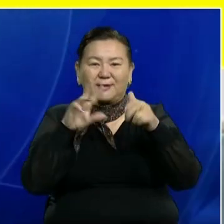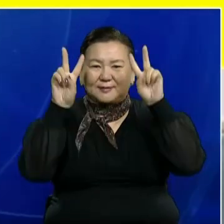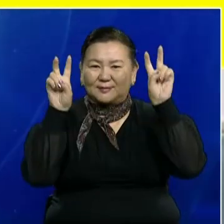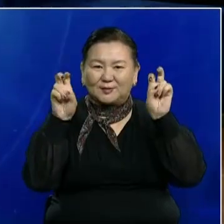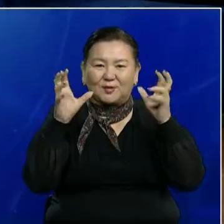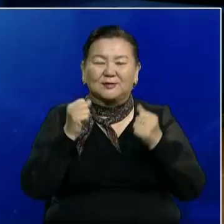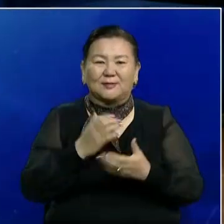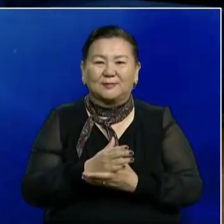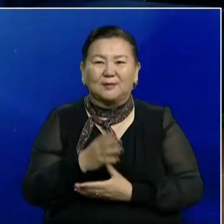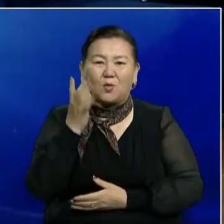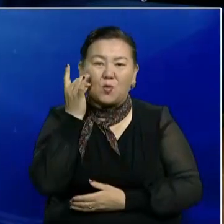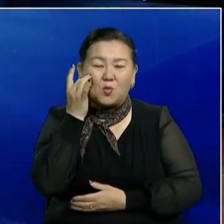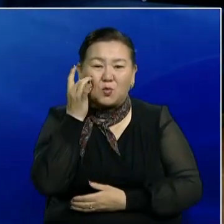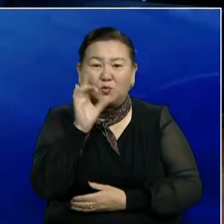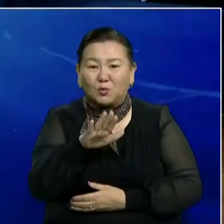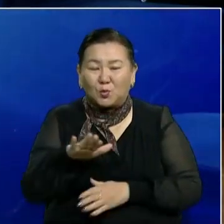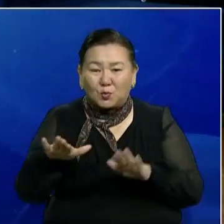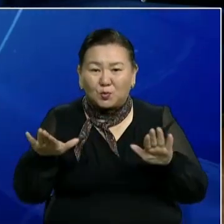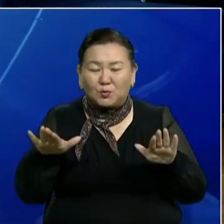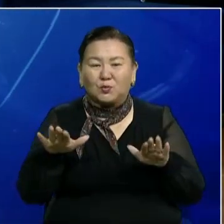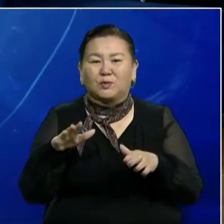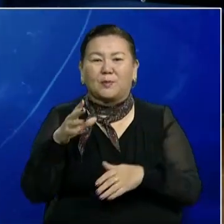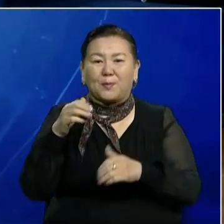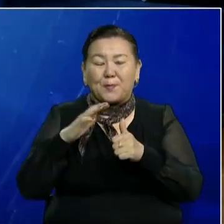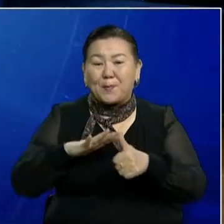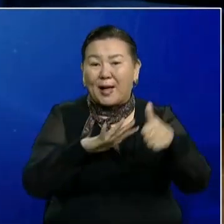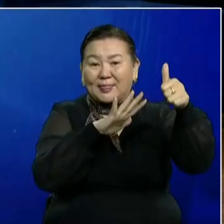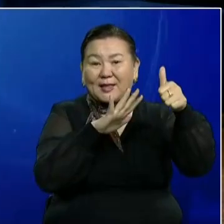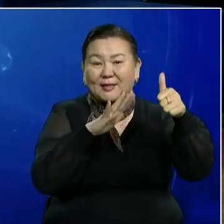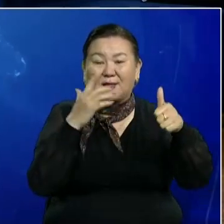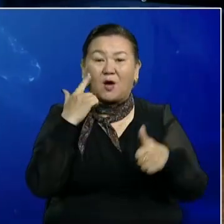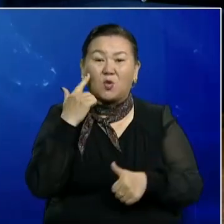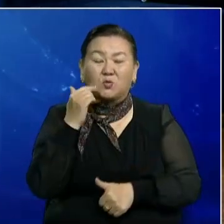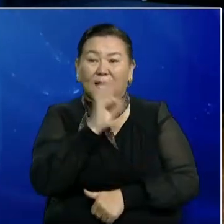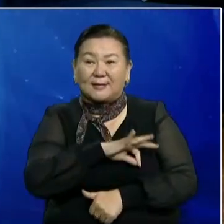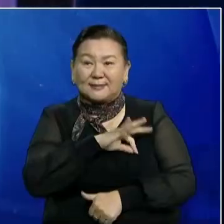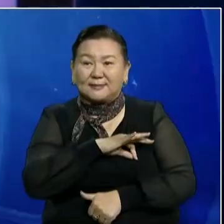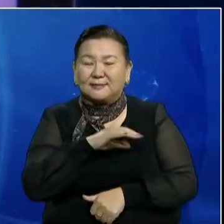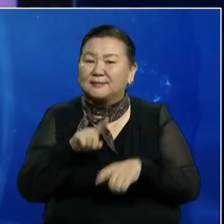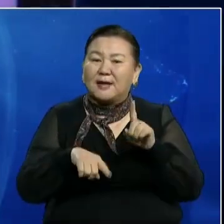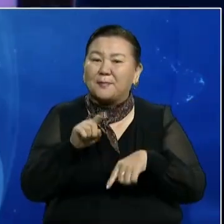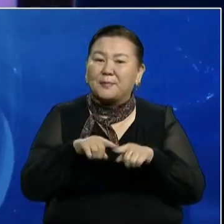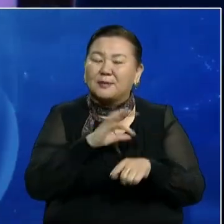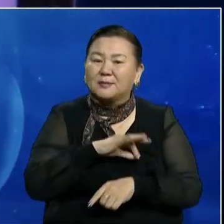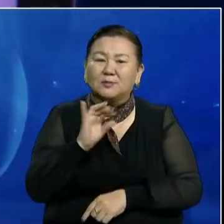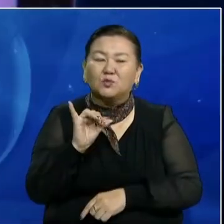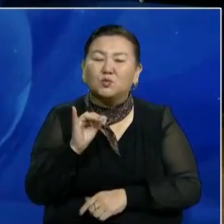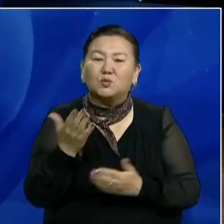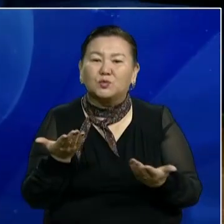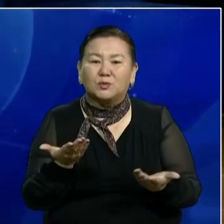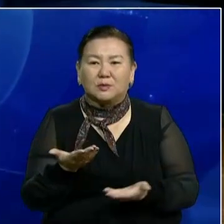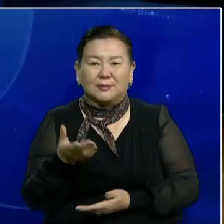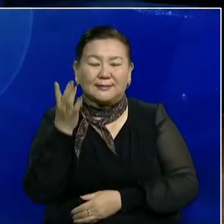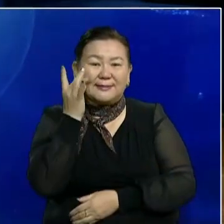дөрлөө те хүүхдүүдийн манлайл нэмэгдэх юм бол октодод хүртэл ашигтай байх нь шүү дээ. Яг ямар ашигтай юм бол юу гэж харсан? Одоо